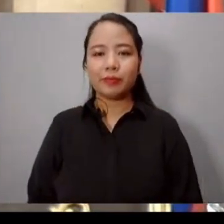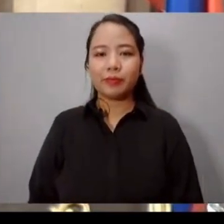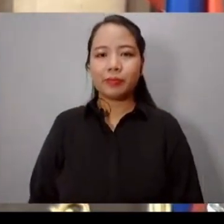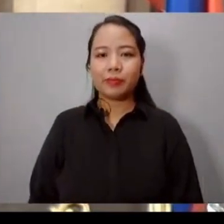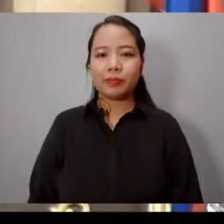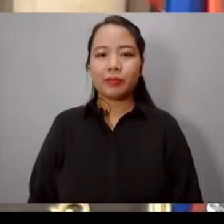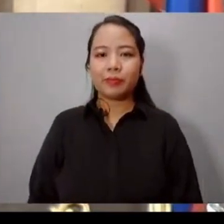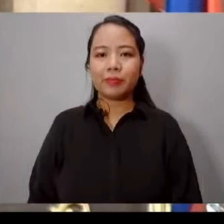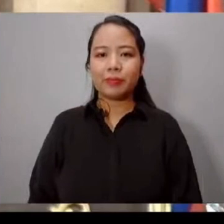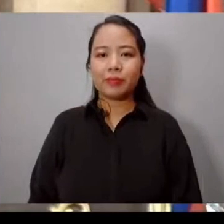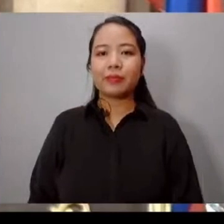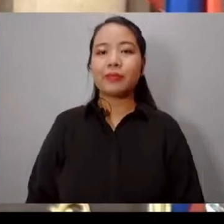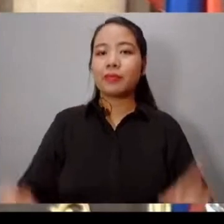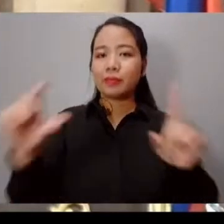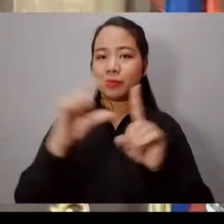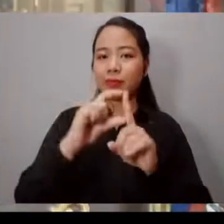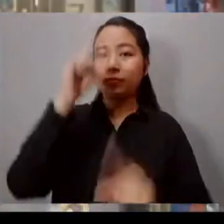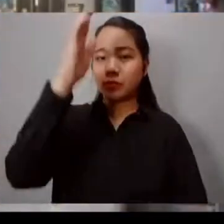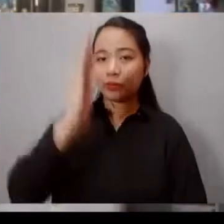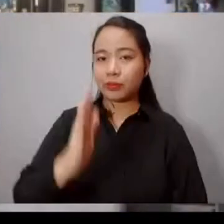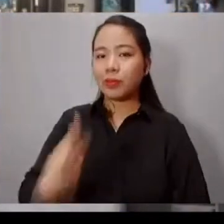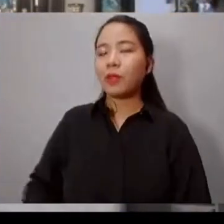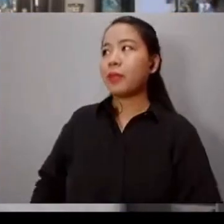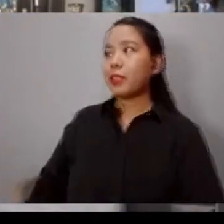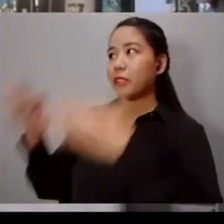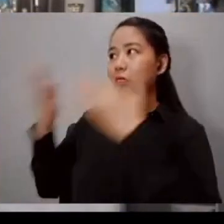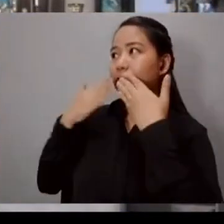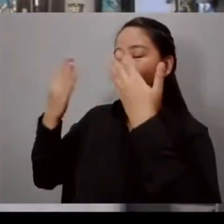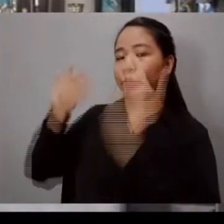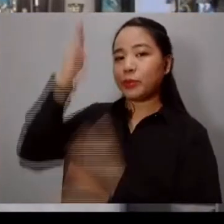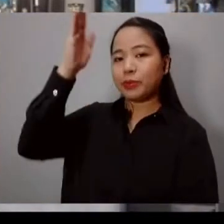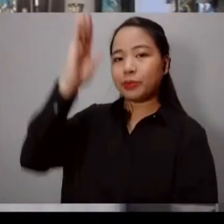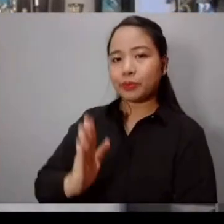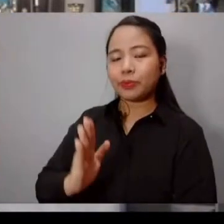Ang salita ng Diyos. Salamat sa Diyos.